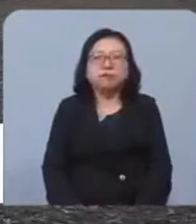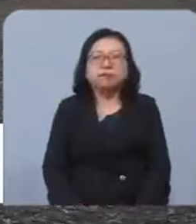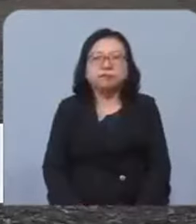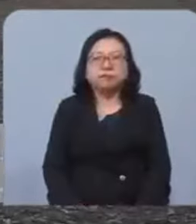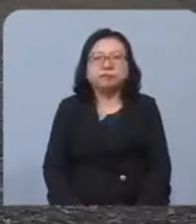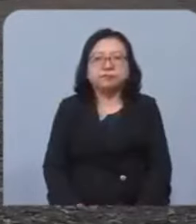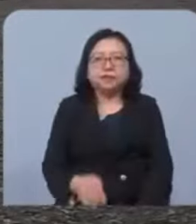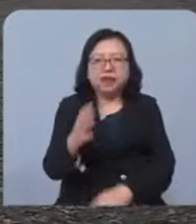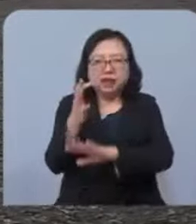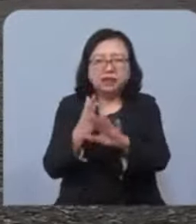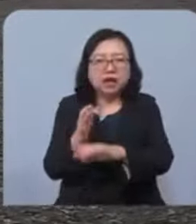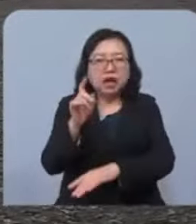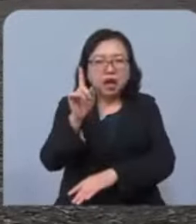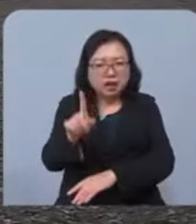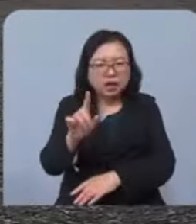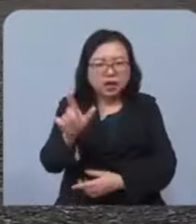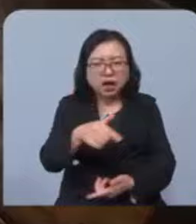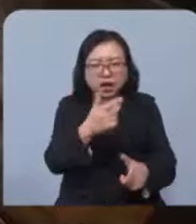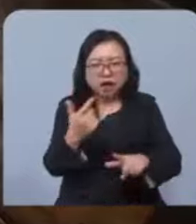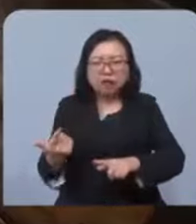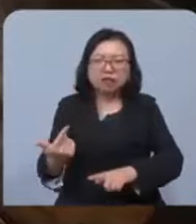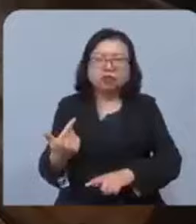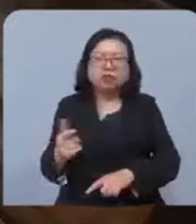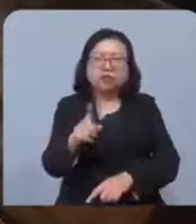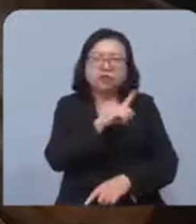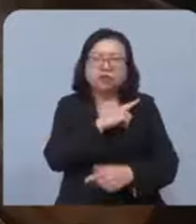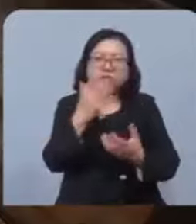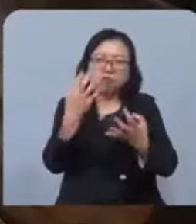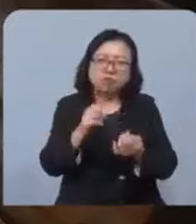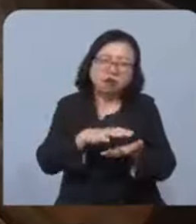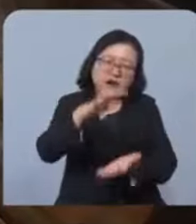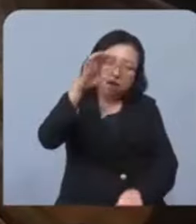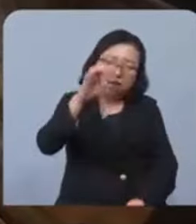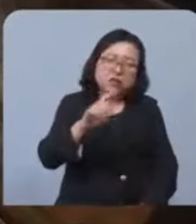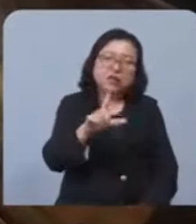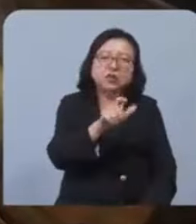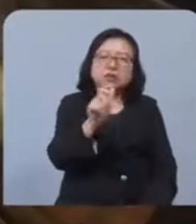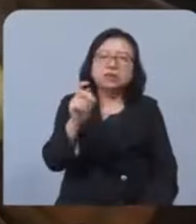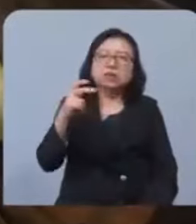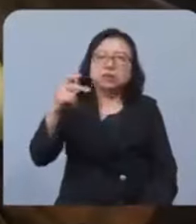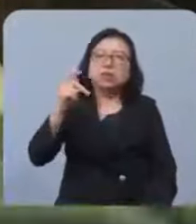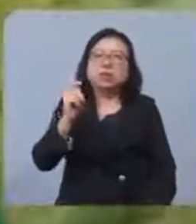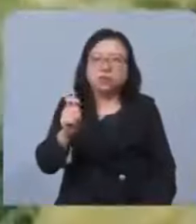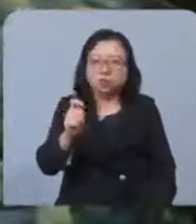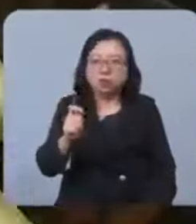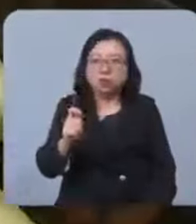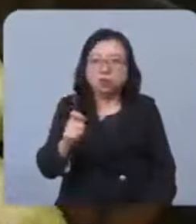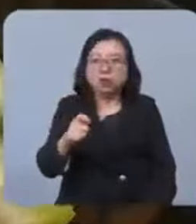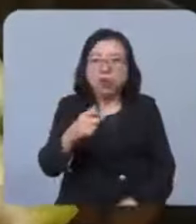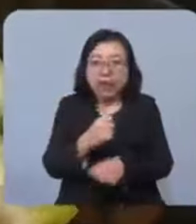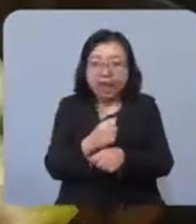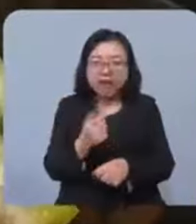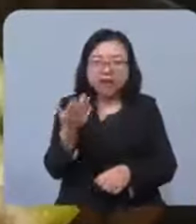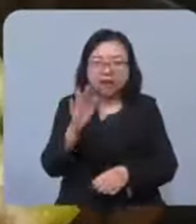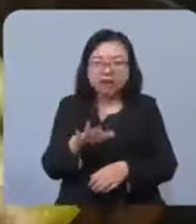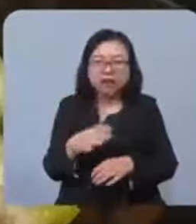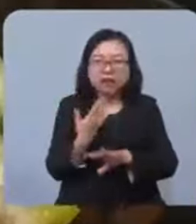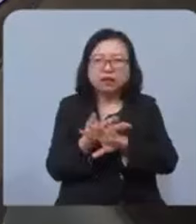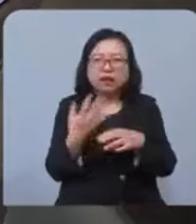차 한 대에 하루 최대 15톤의 쓰레기를 처리하는 수거원들은 새로운 대안 없이 업무 강도만 커졌다고